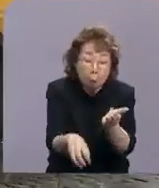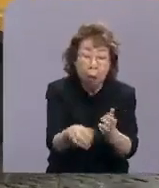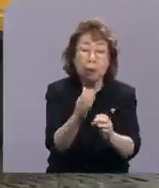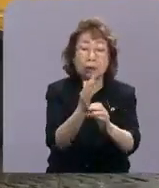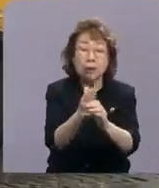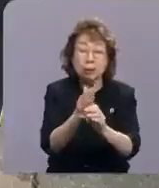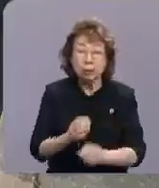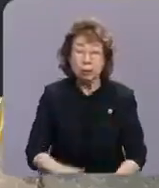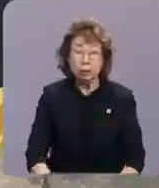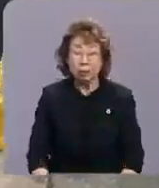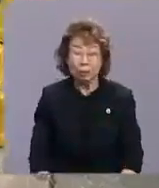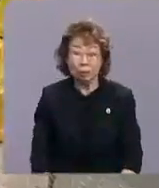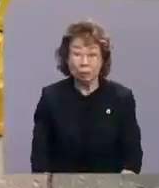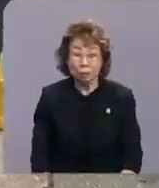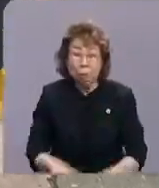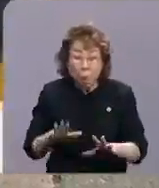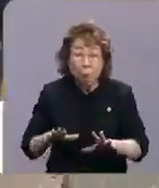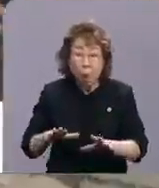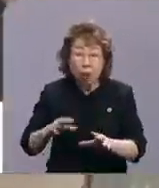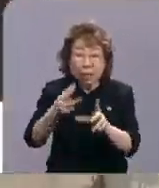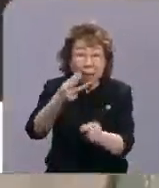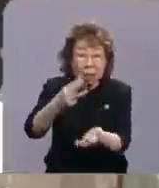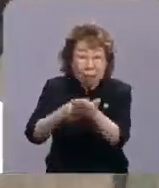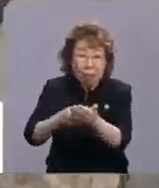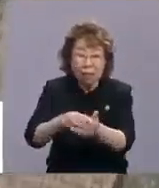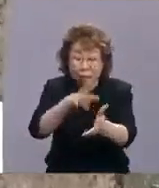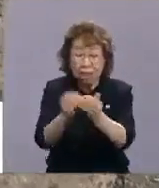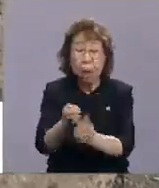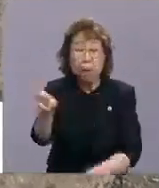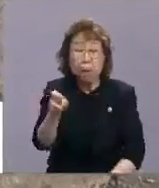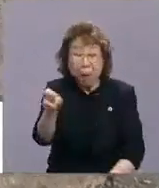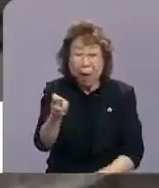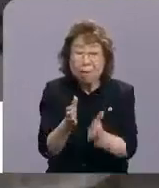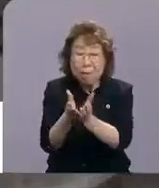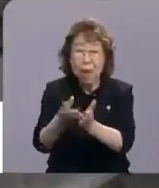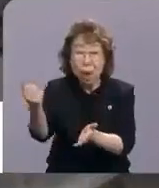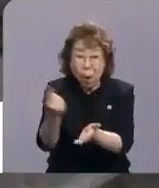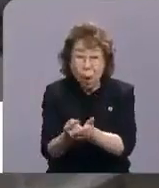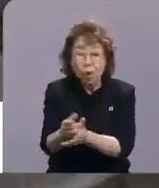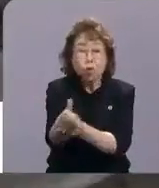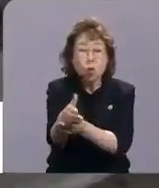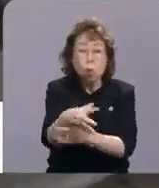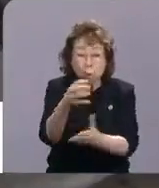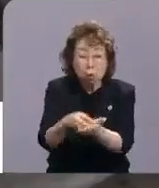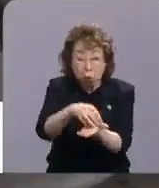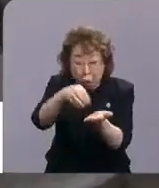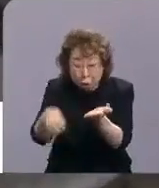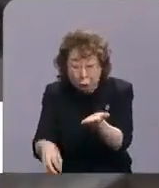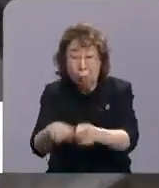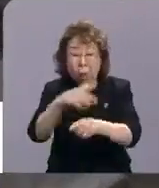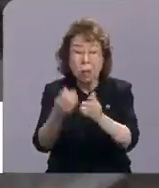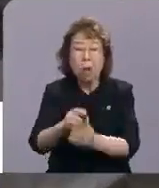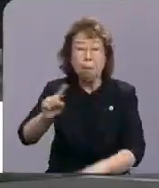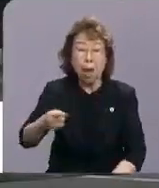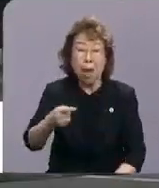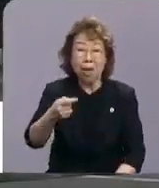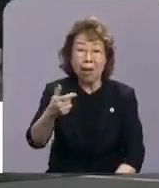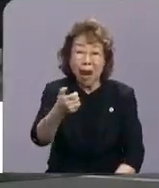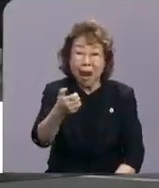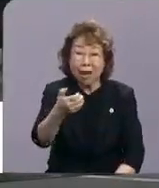진행되고 있습니다. 올해 1분기에 감천항에 들어온 원양어선과 냉동 운반선 196척